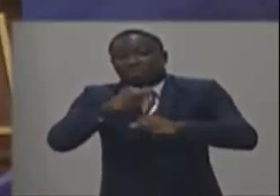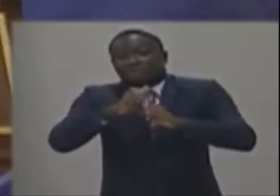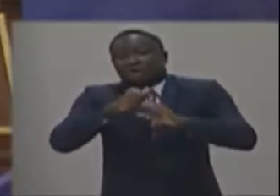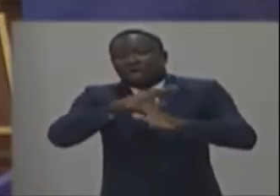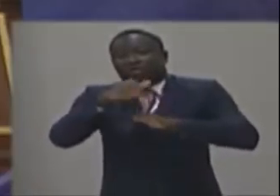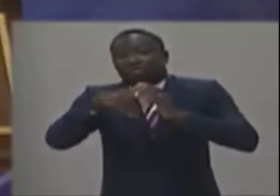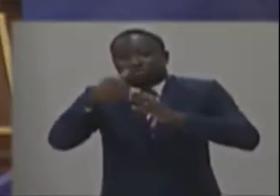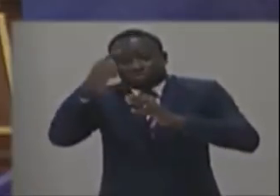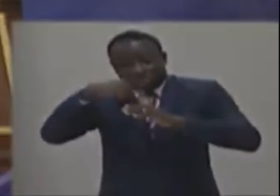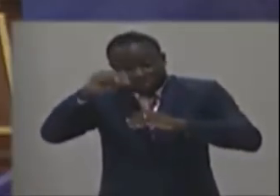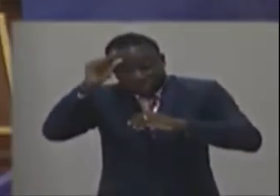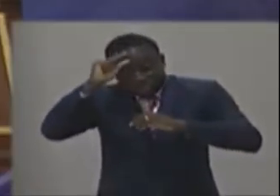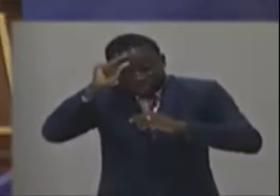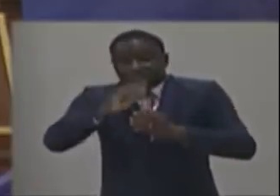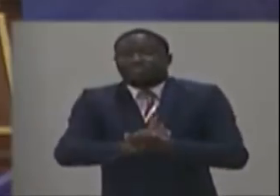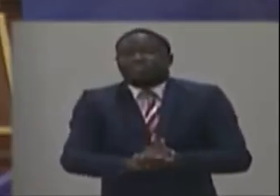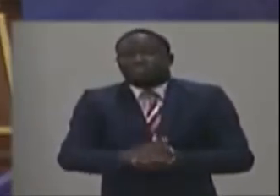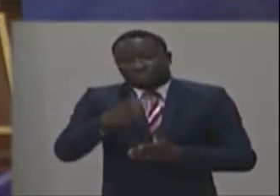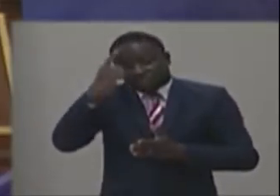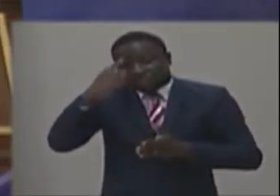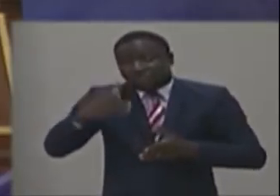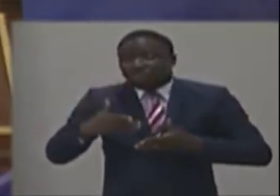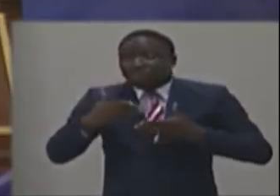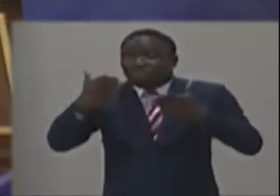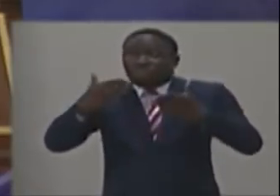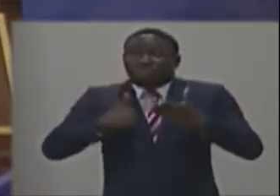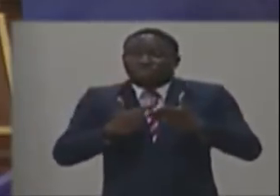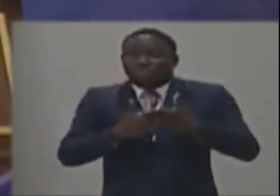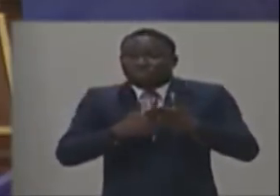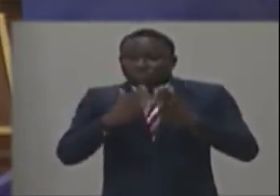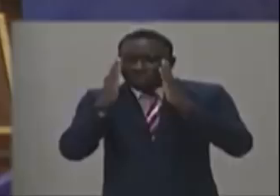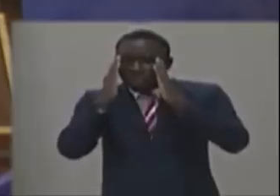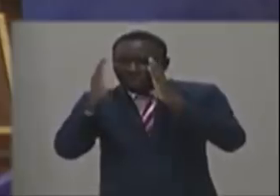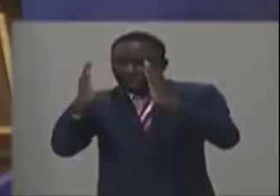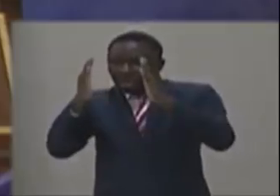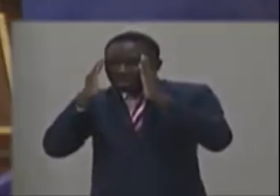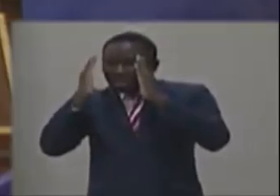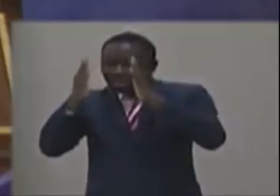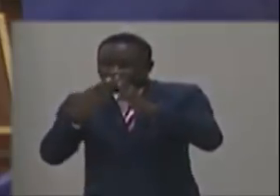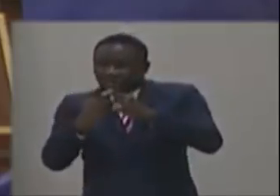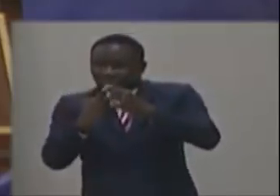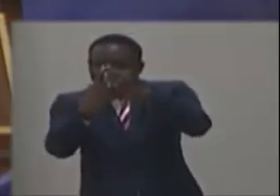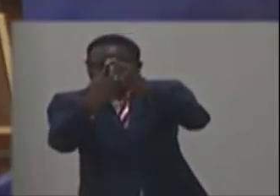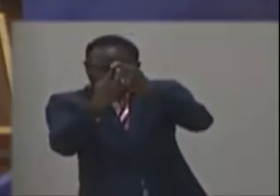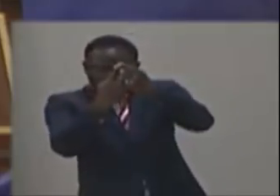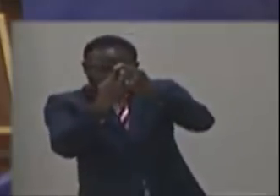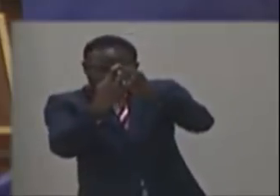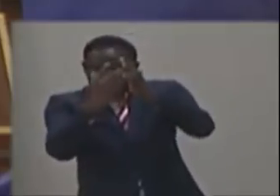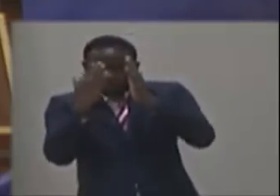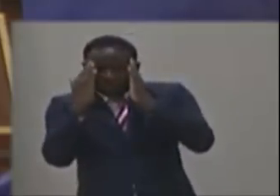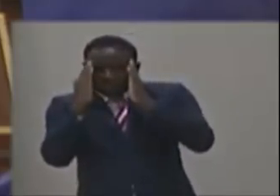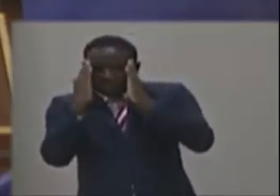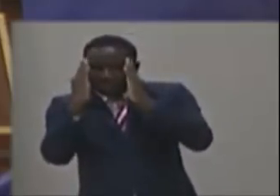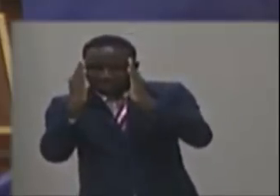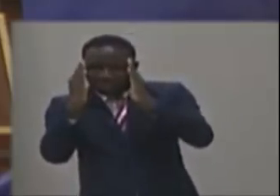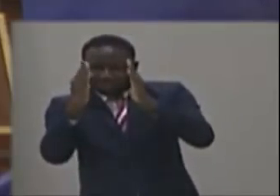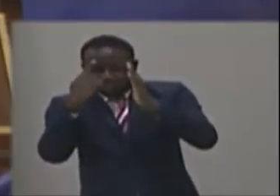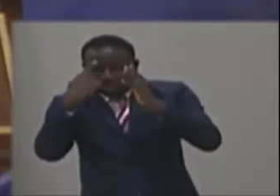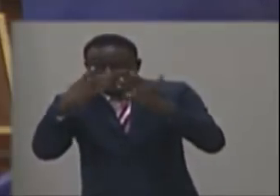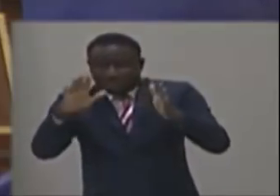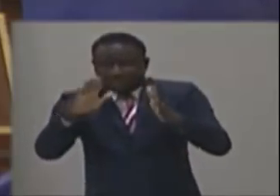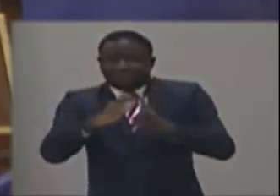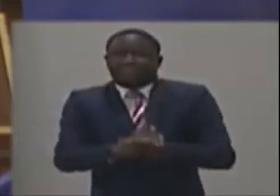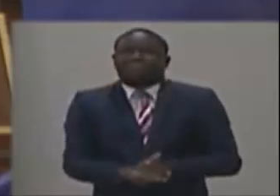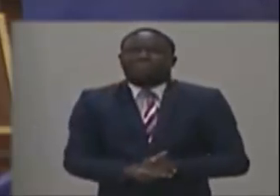à tout gouvernement, pour vous donner une attention spécial. Pour me